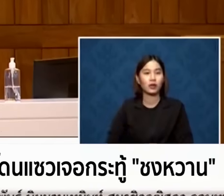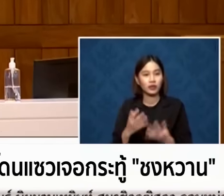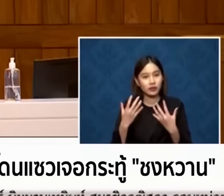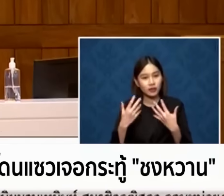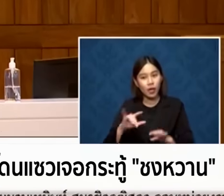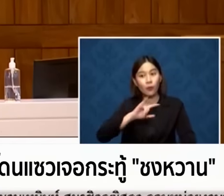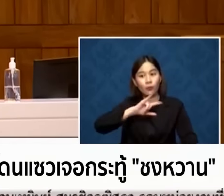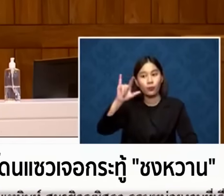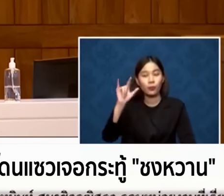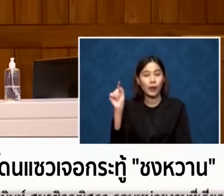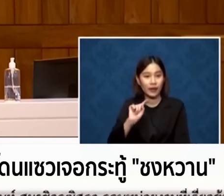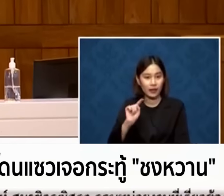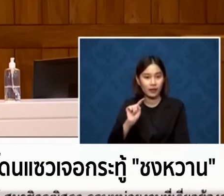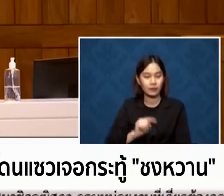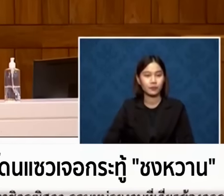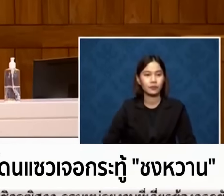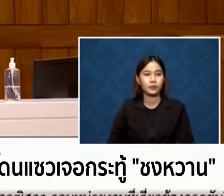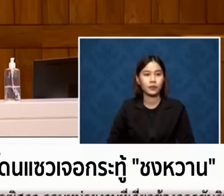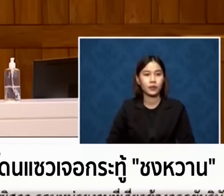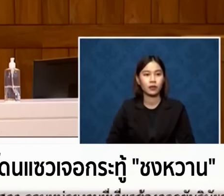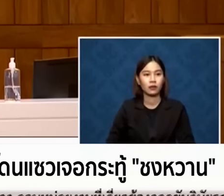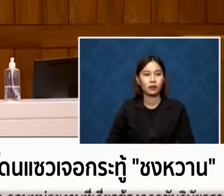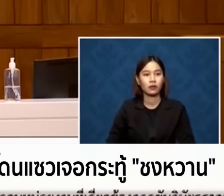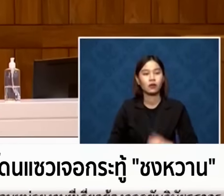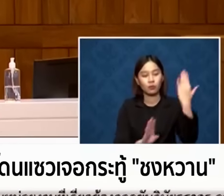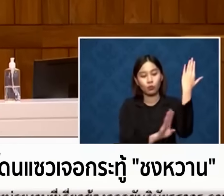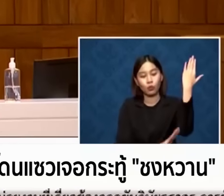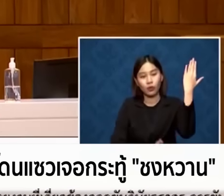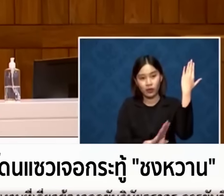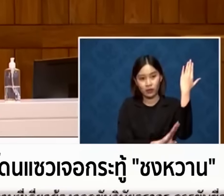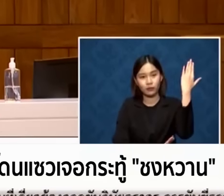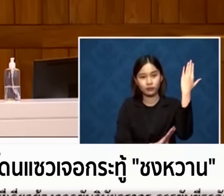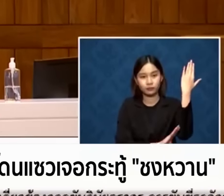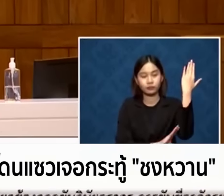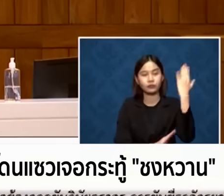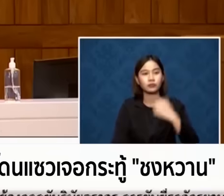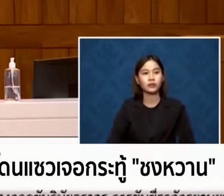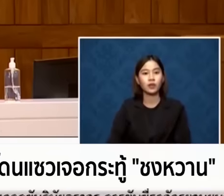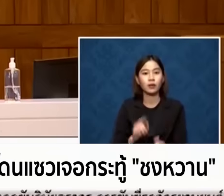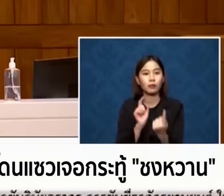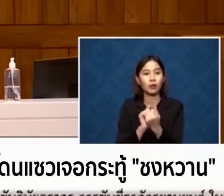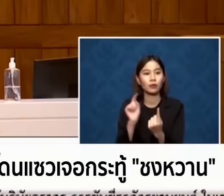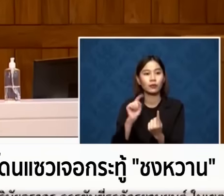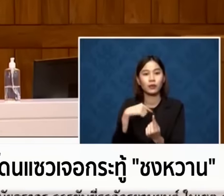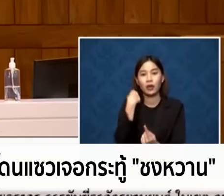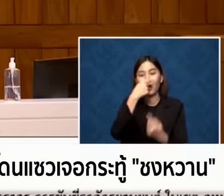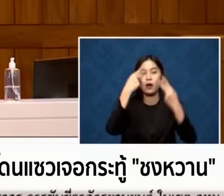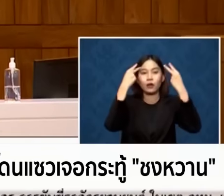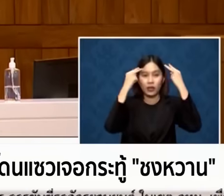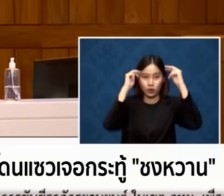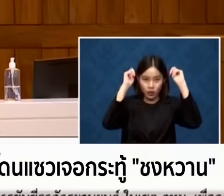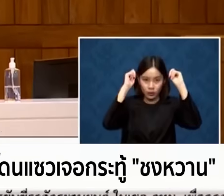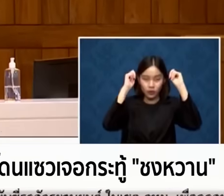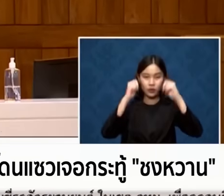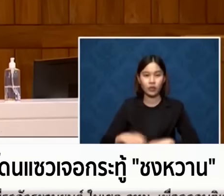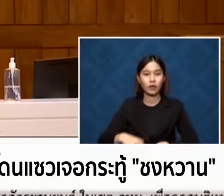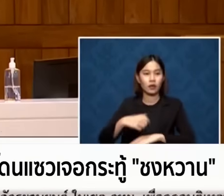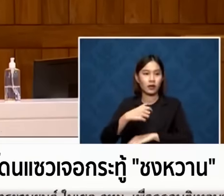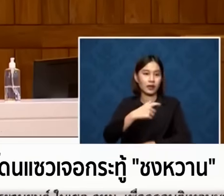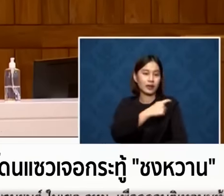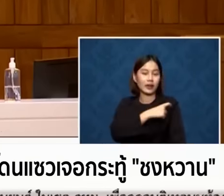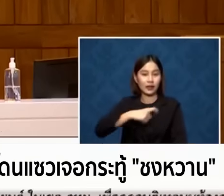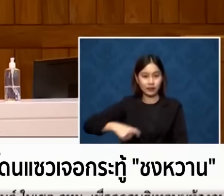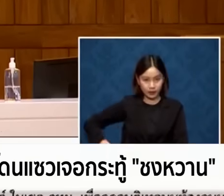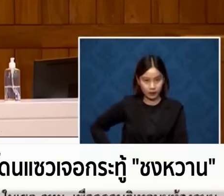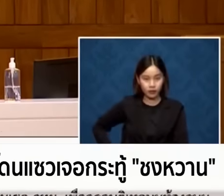ทุนและเมื่อวานนี้คุณอัครเดชมีถามอีกหนึ่งประเด็นสำคัญเรื่องของการช่วยเหลือแรงงานไทยในอิสราเอลนะคะซึ่งท่านนายกเองก็บอกรายงาน